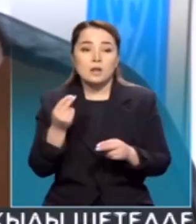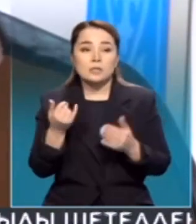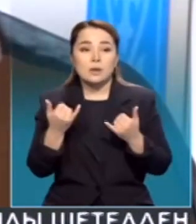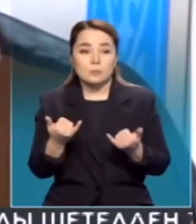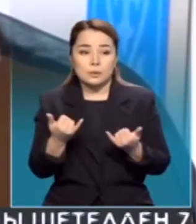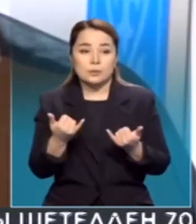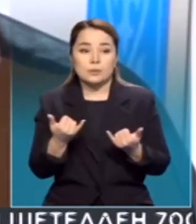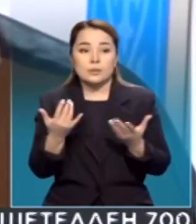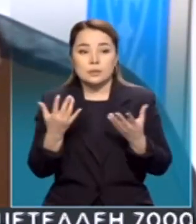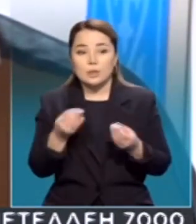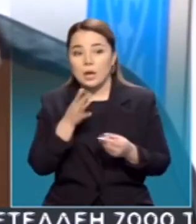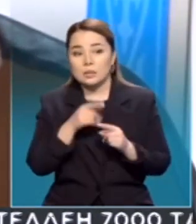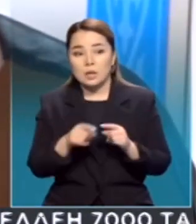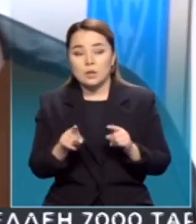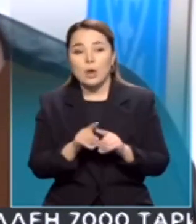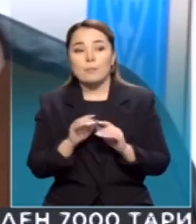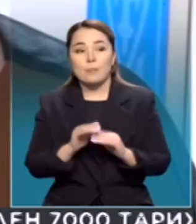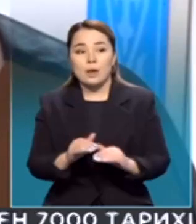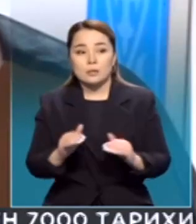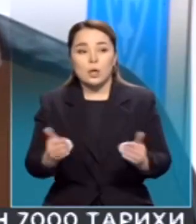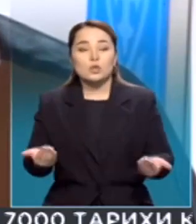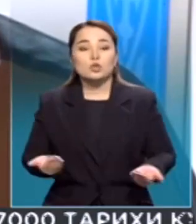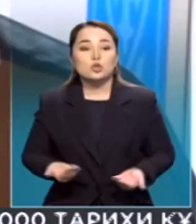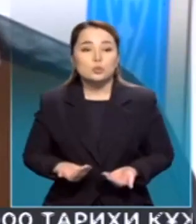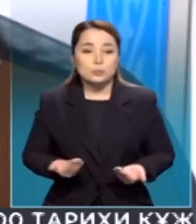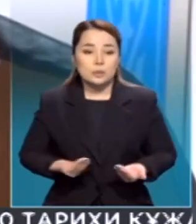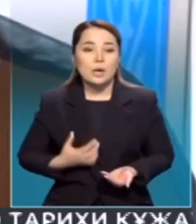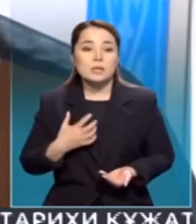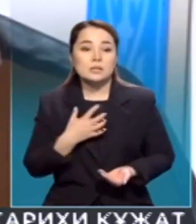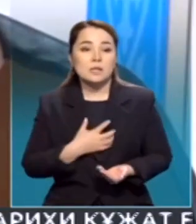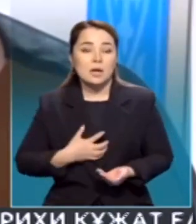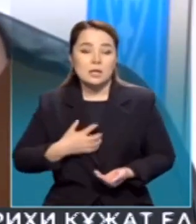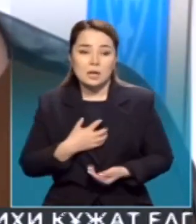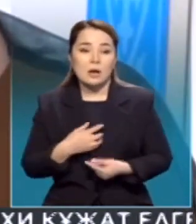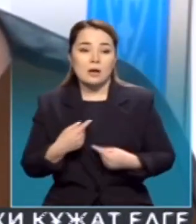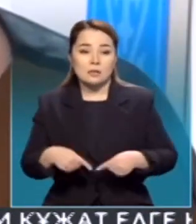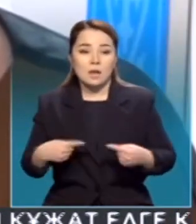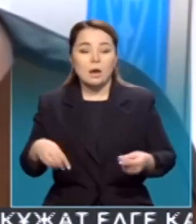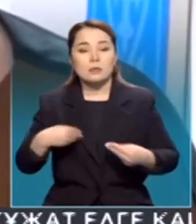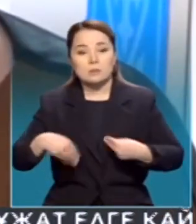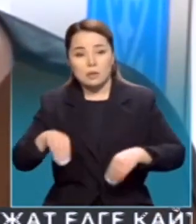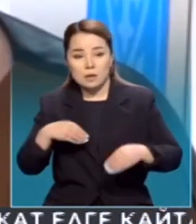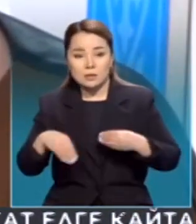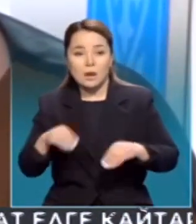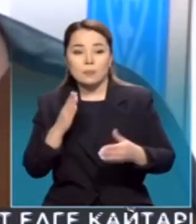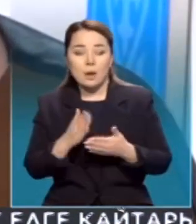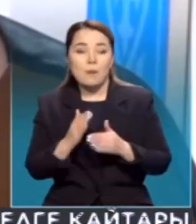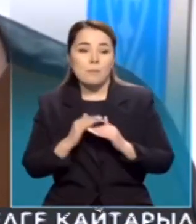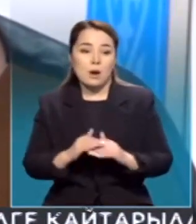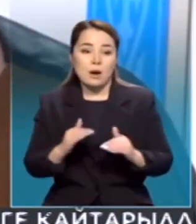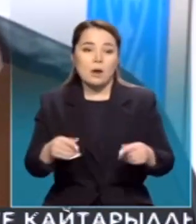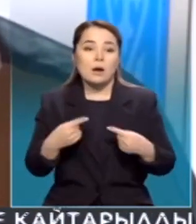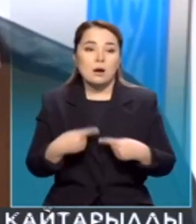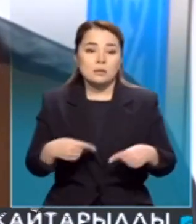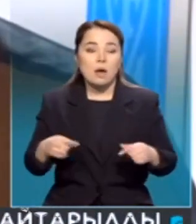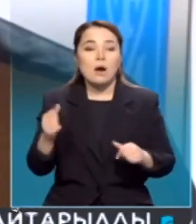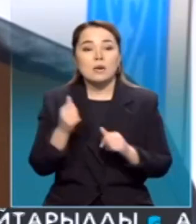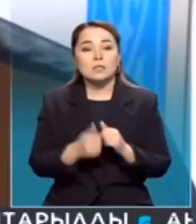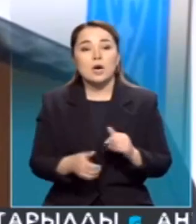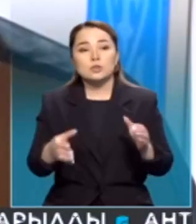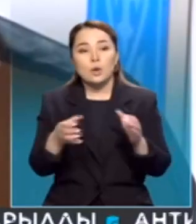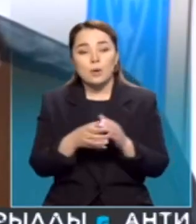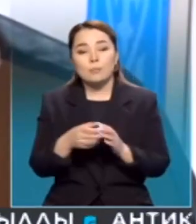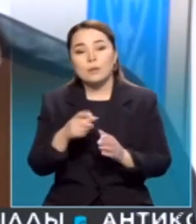кезде балаларға тұрмыстық қажетті заттарды алғалы жатырмыз. Балаларға әр топқа, әр